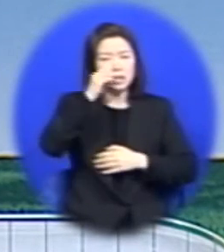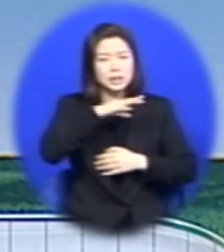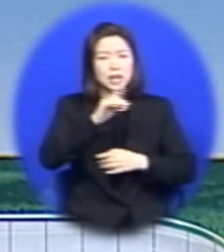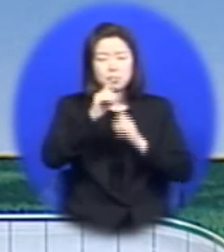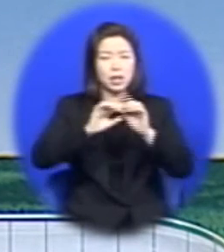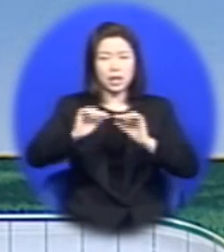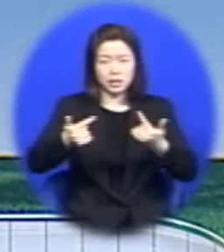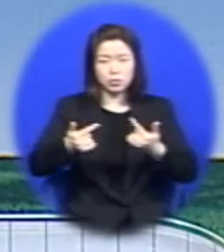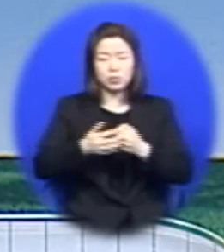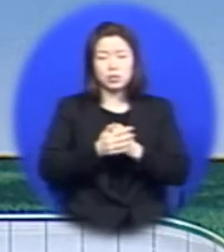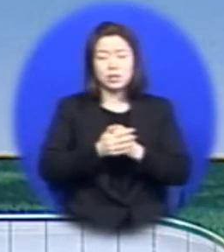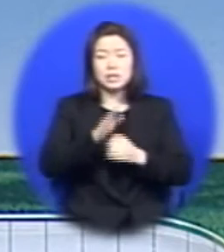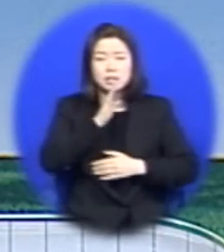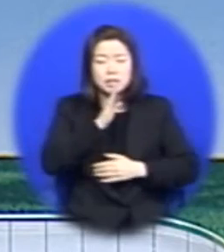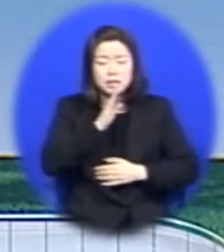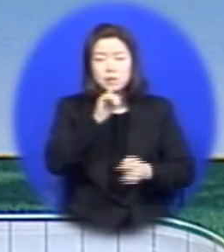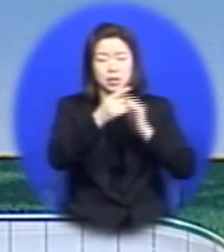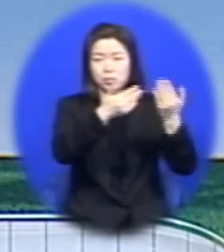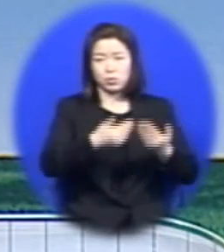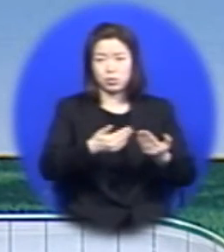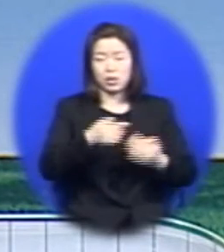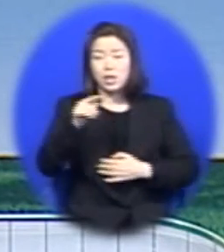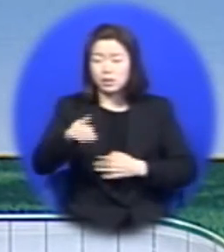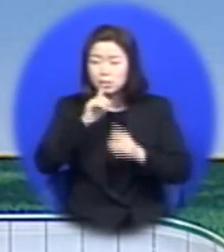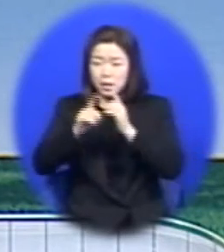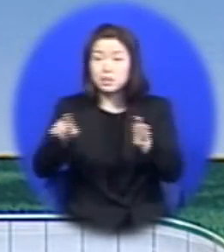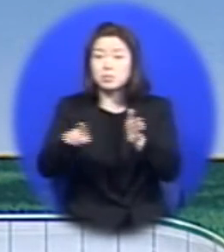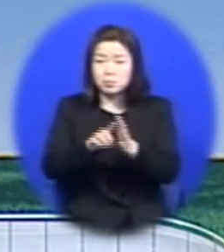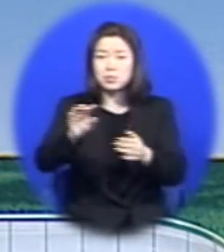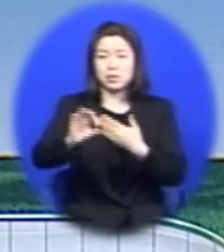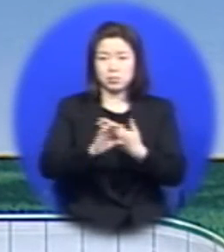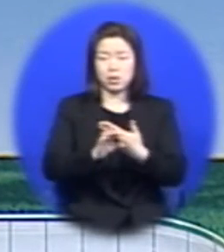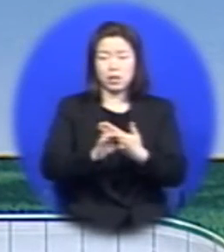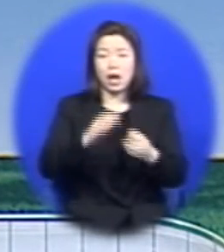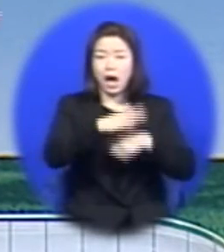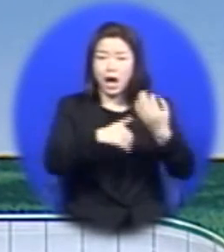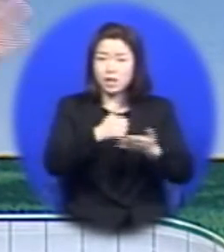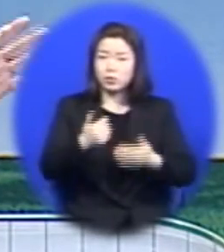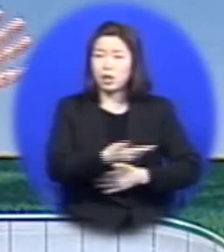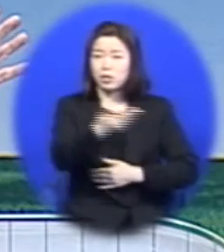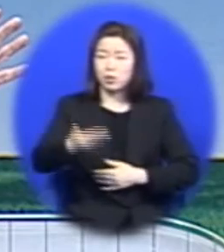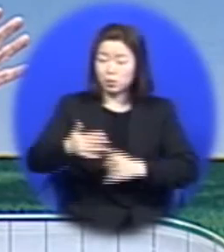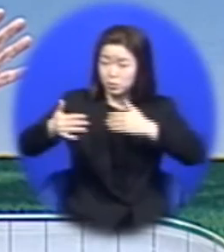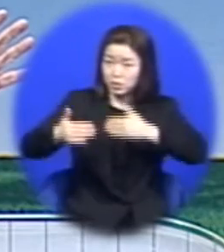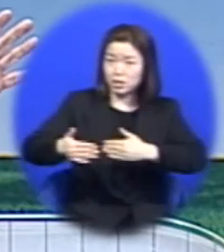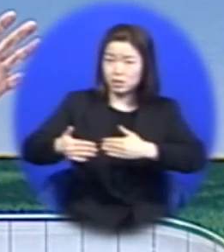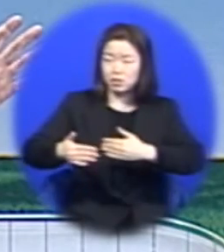주셨으니 여러분이 그 말씀을 믿으면 하나님과 여러분 사이에는 이런 뜨거운 사랑의 교제가